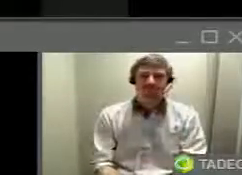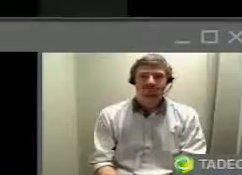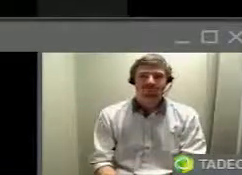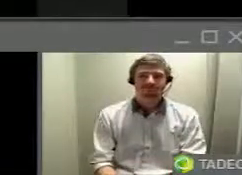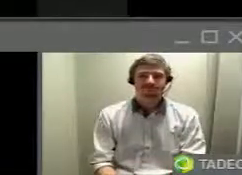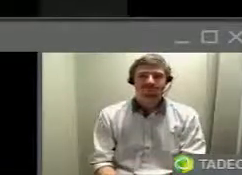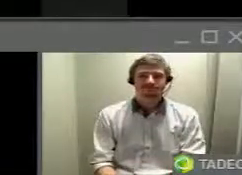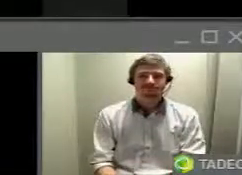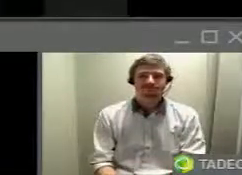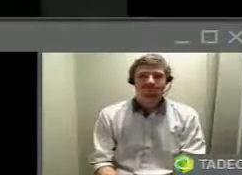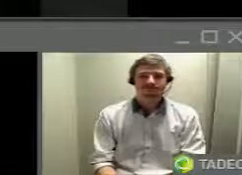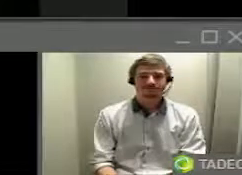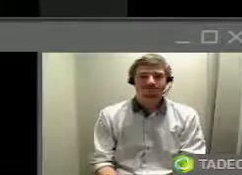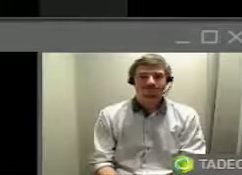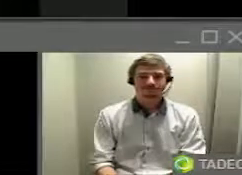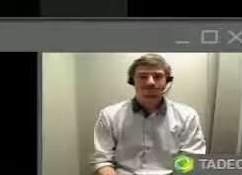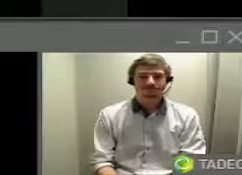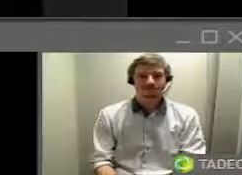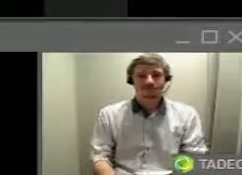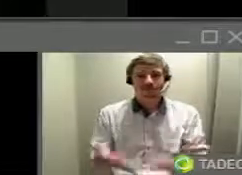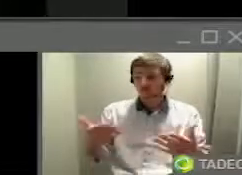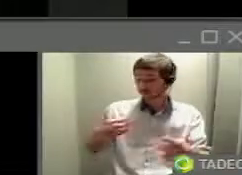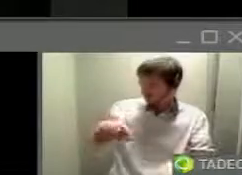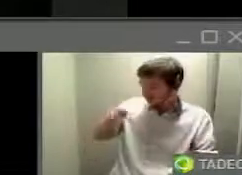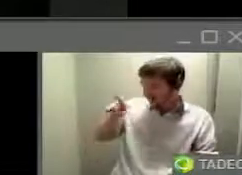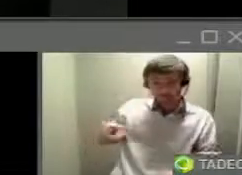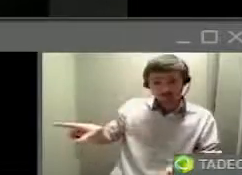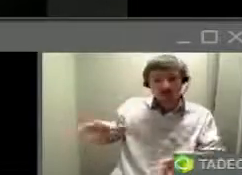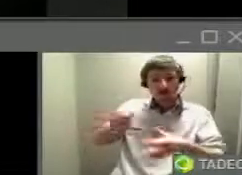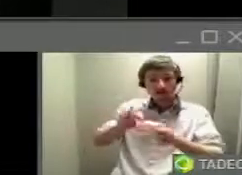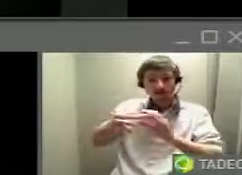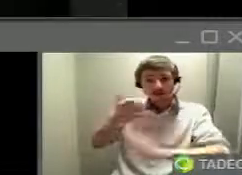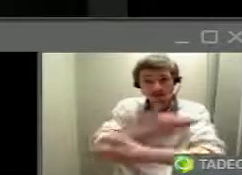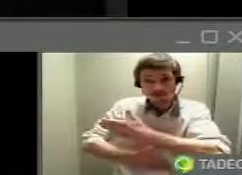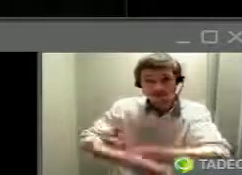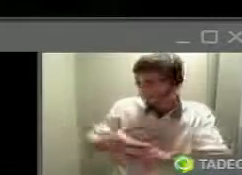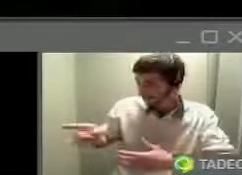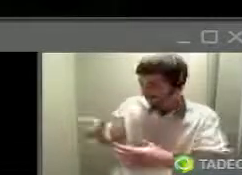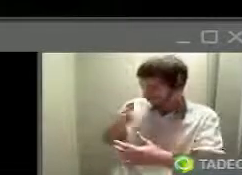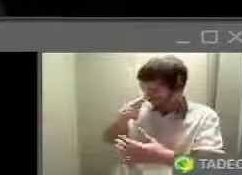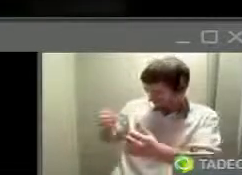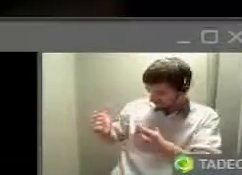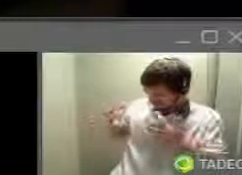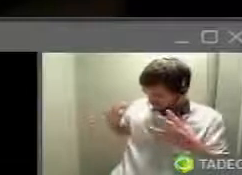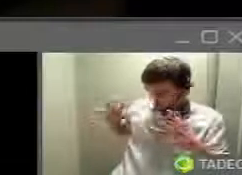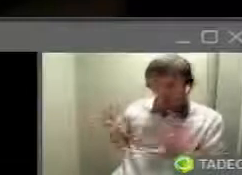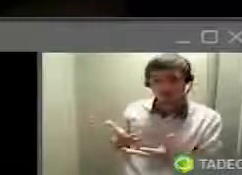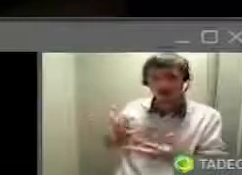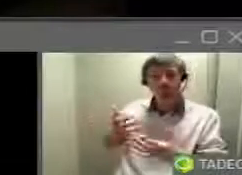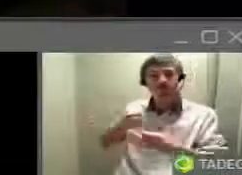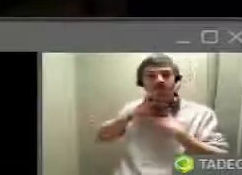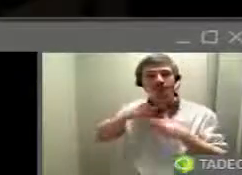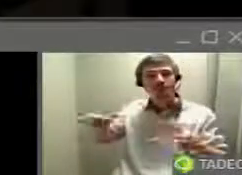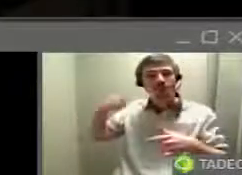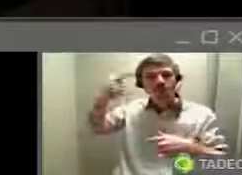Vous laissez le micro, comment avez-vous vécu ces jeux et cette accessibilité qu'on récompense ce soir au niveau de la ville de Londres? Bonsoir à